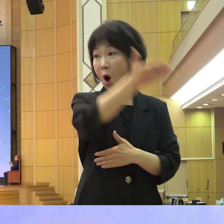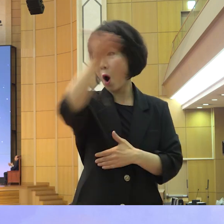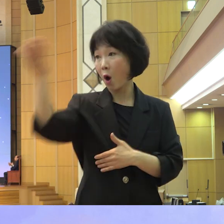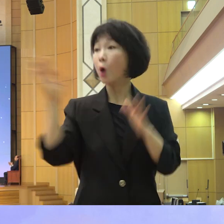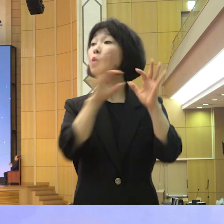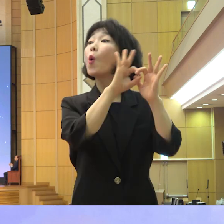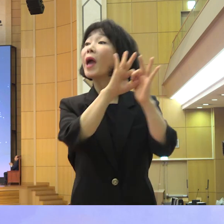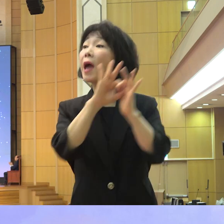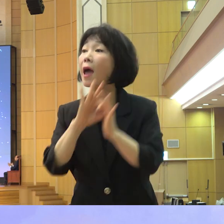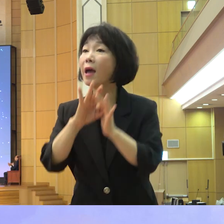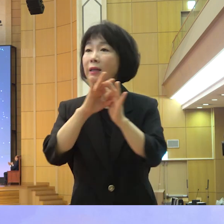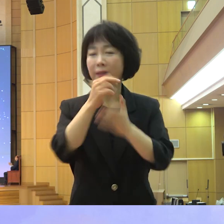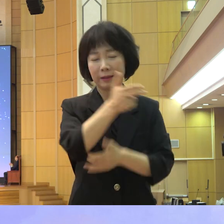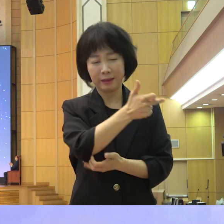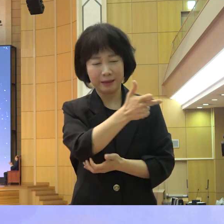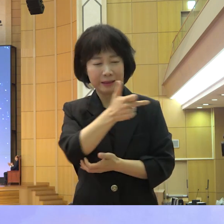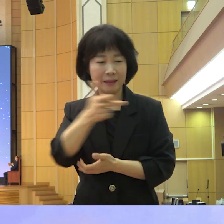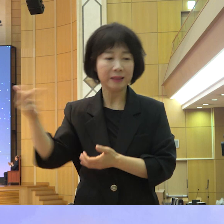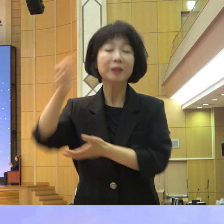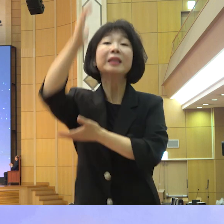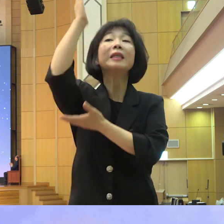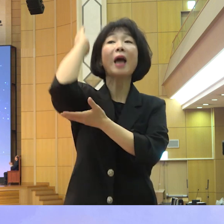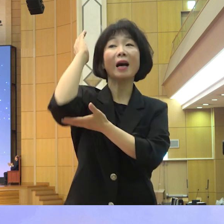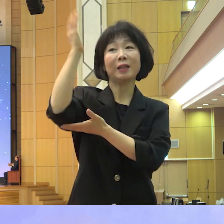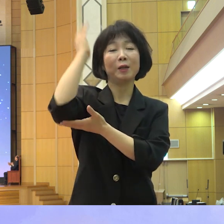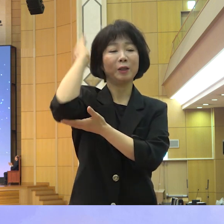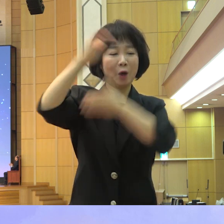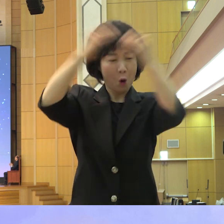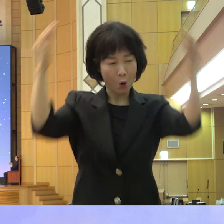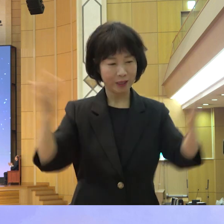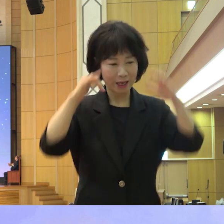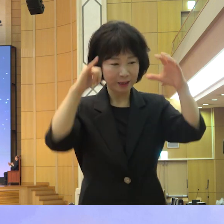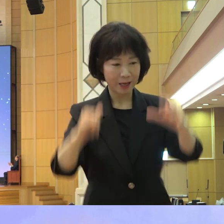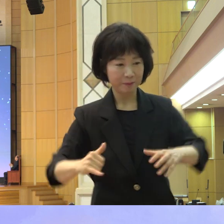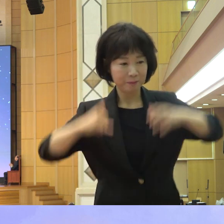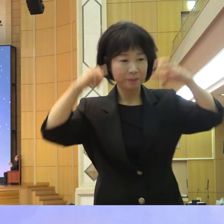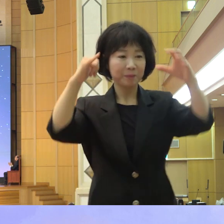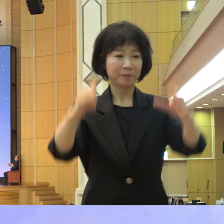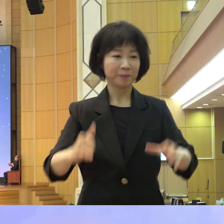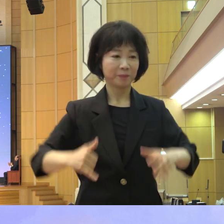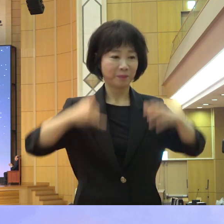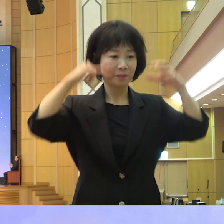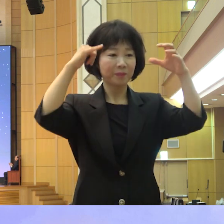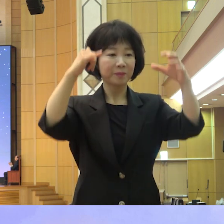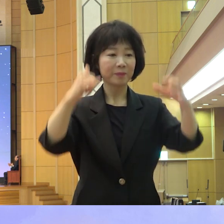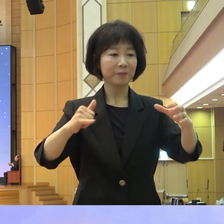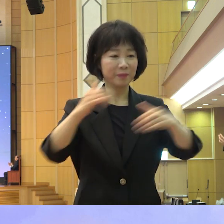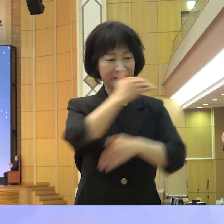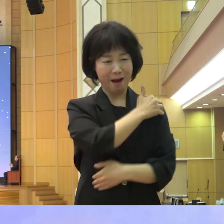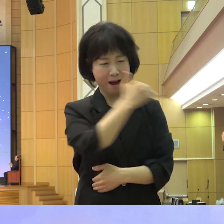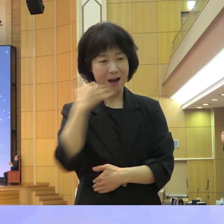너를 통해 그 이야기 온 세상. 한 번 더 찬양합니다. 하나님 멋진